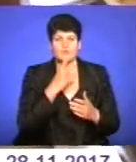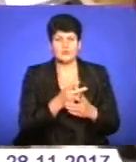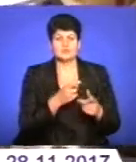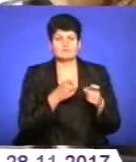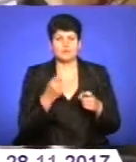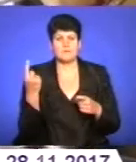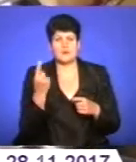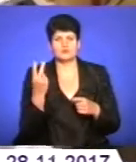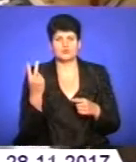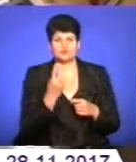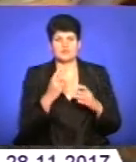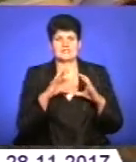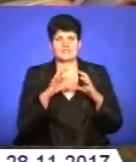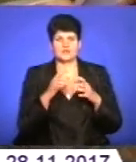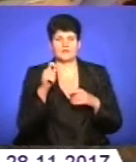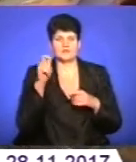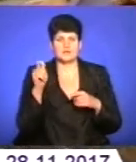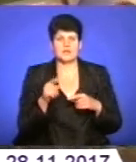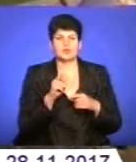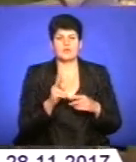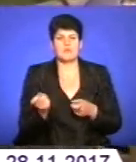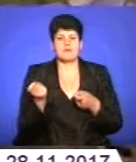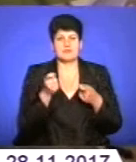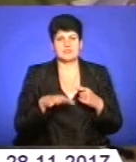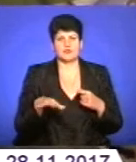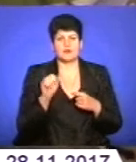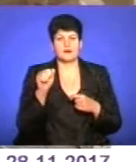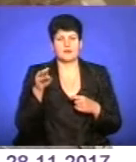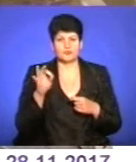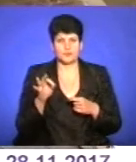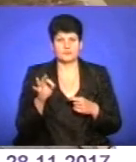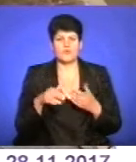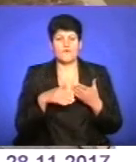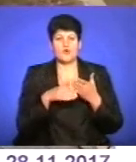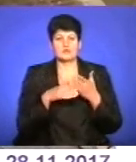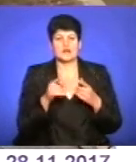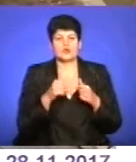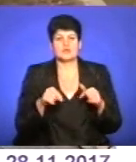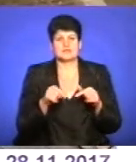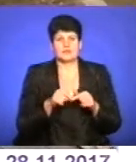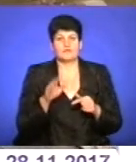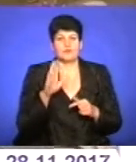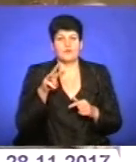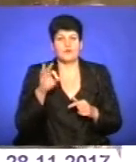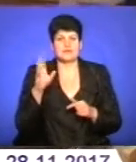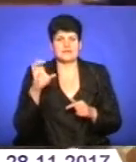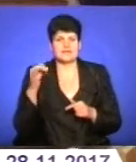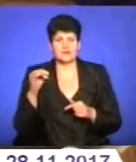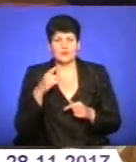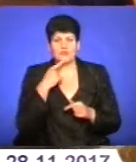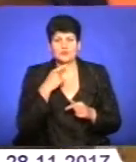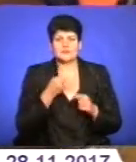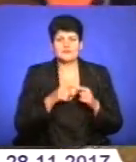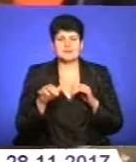Першої та Другої світових війн та ту, яку привезли з зони АТО. Волонтер та організатор виставки Володимир Мосейко впевнений, що такі